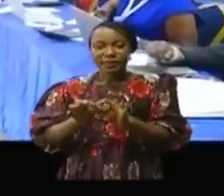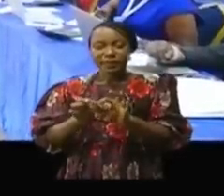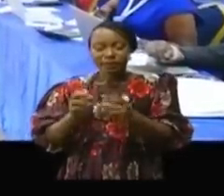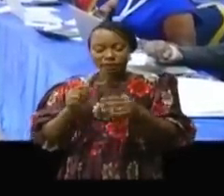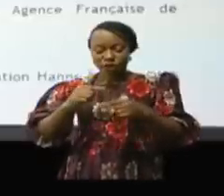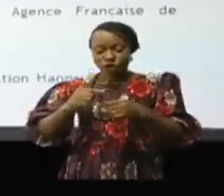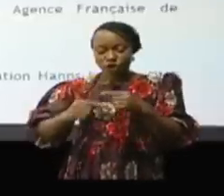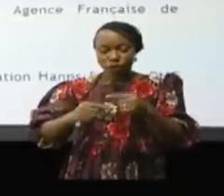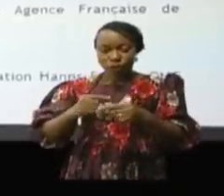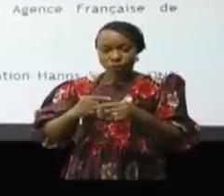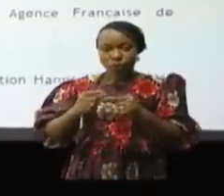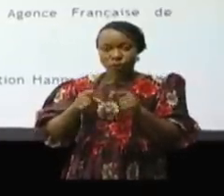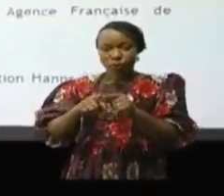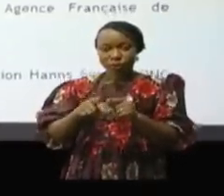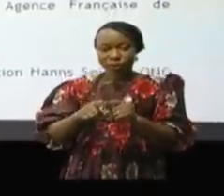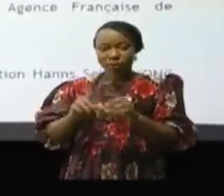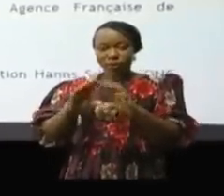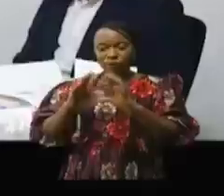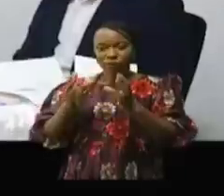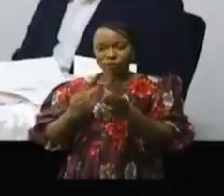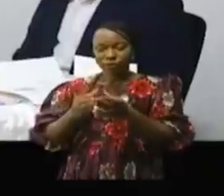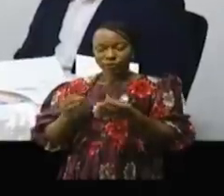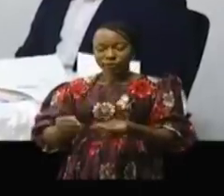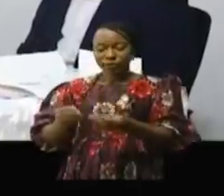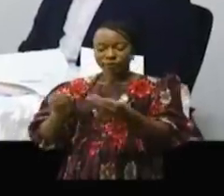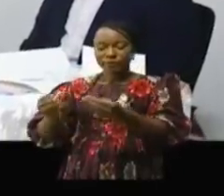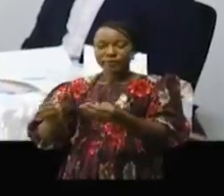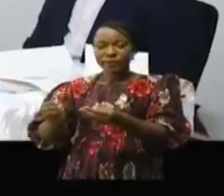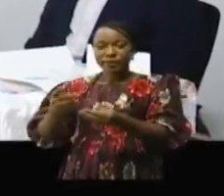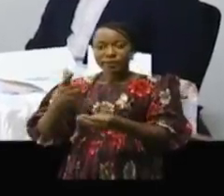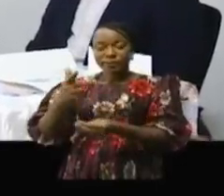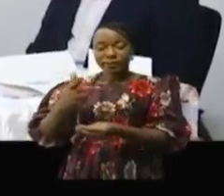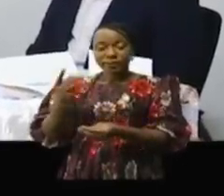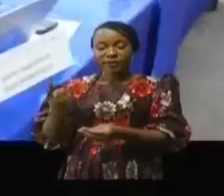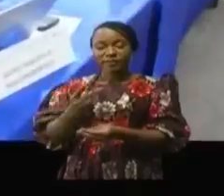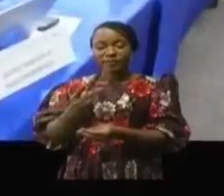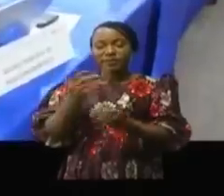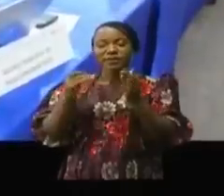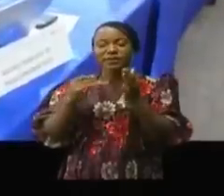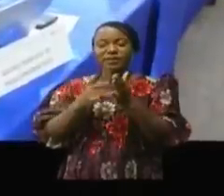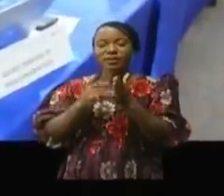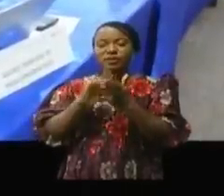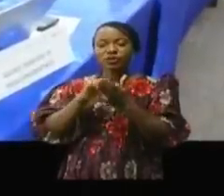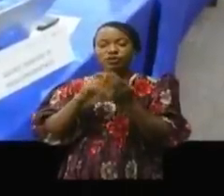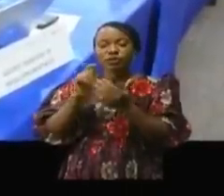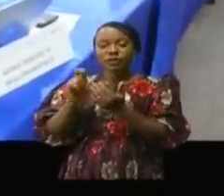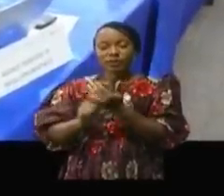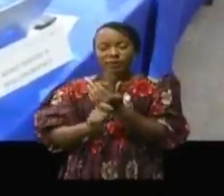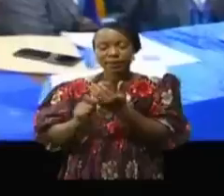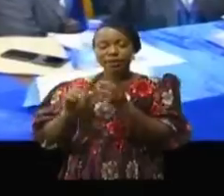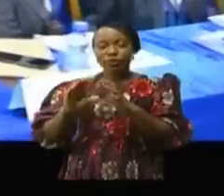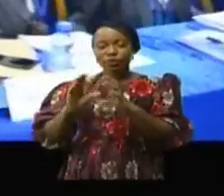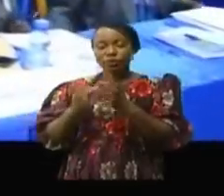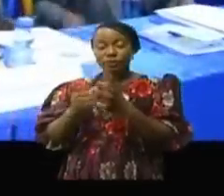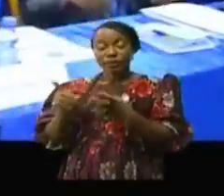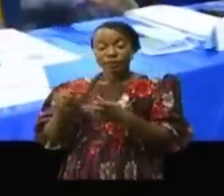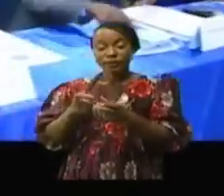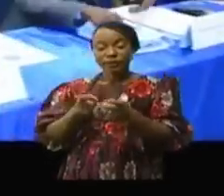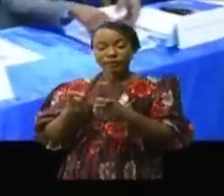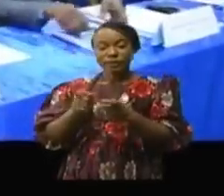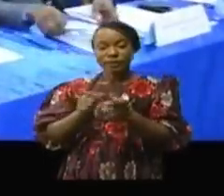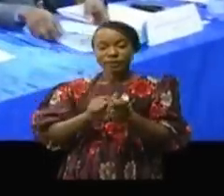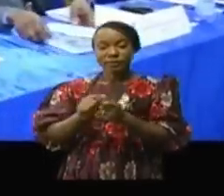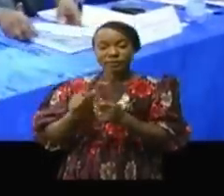de pilotage de ce programme a été installé le mercredi 27 juillet 2022. Ce comité sera piloté par